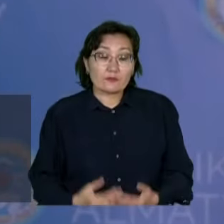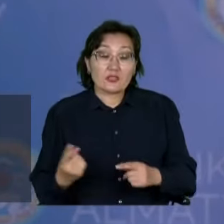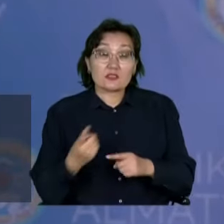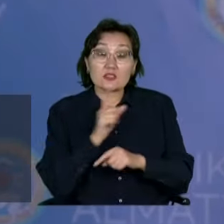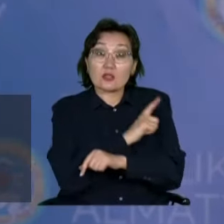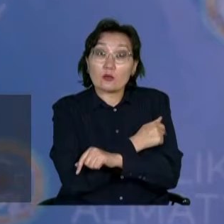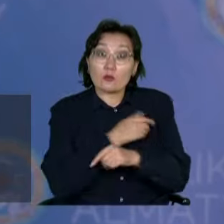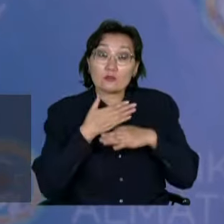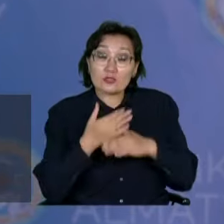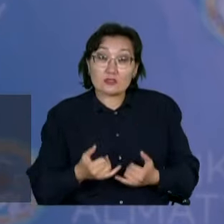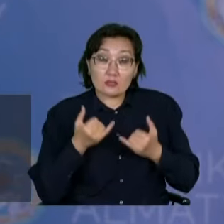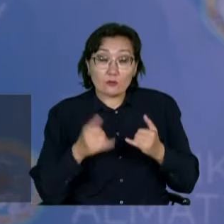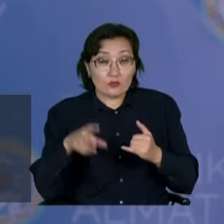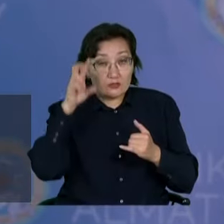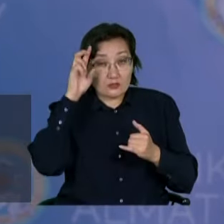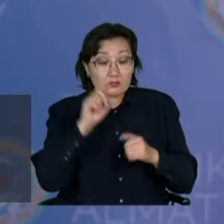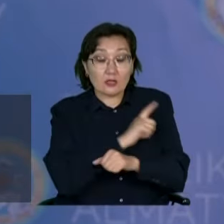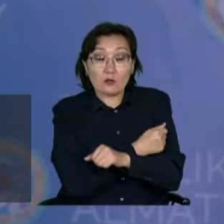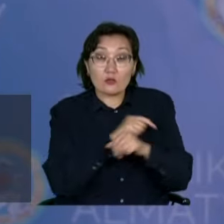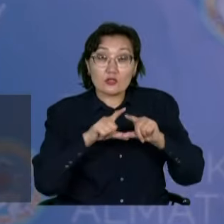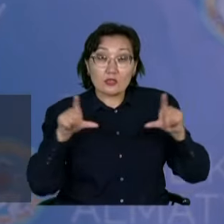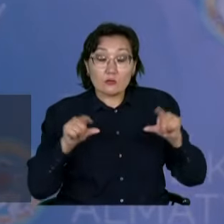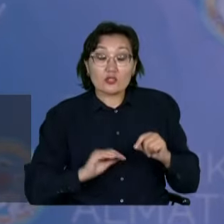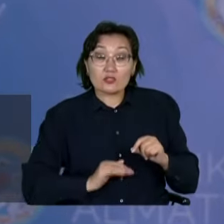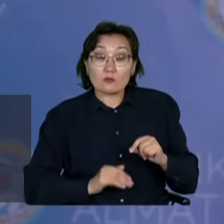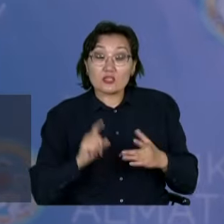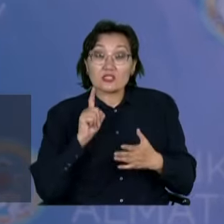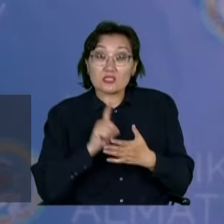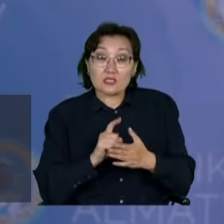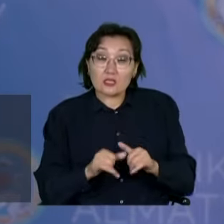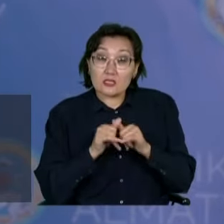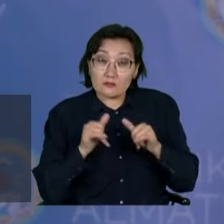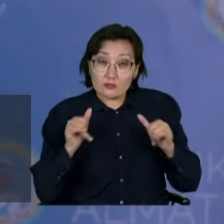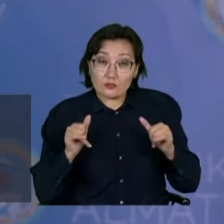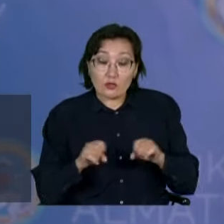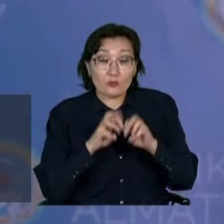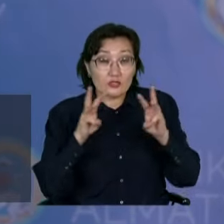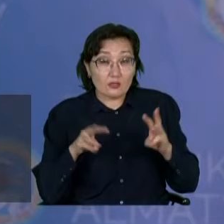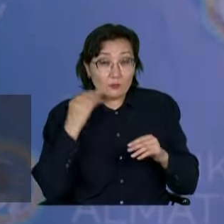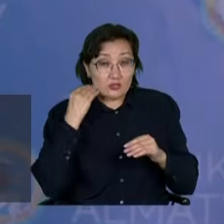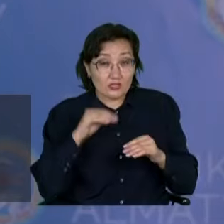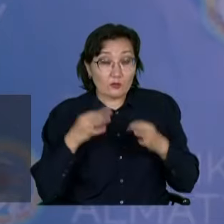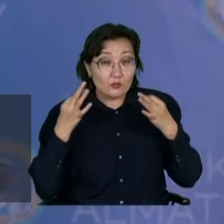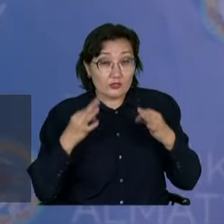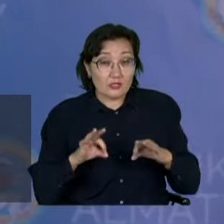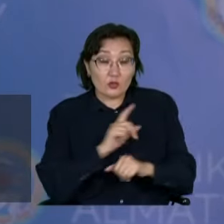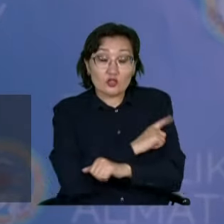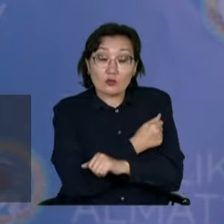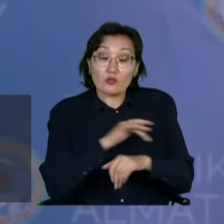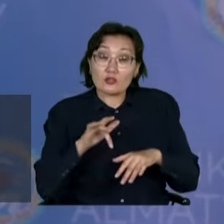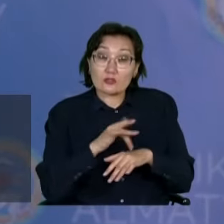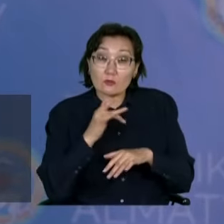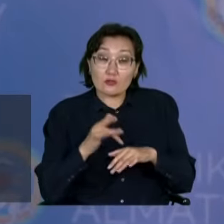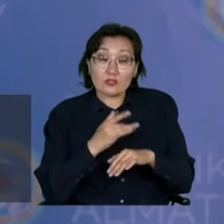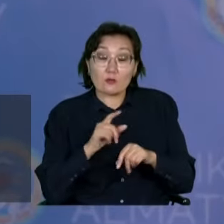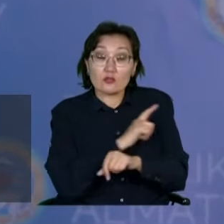Первичная медико-санитарная помощь в государственных медучреждениях или частных должна развиваться. Для обеспечения качества и доступности медицинских услуг на